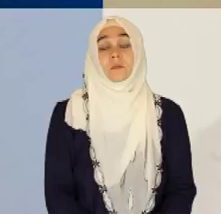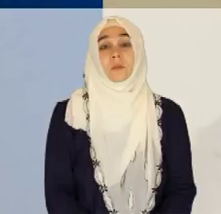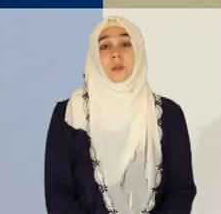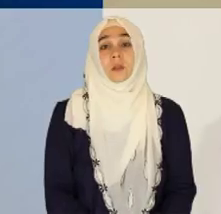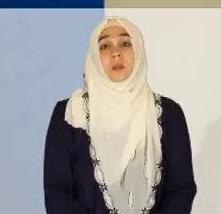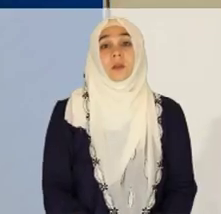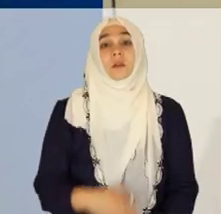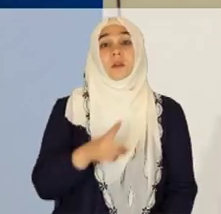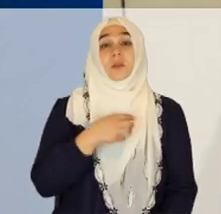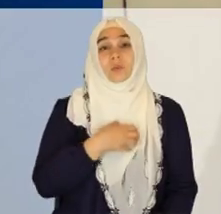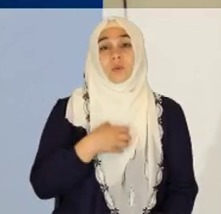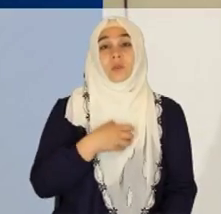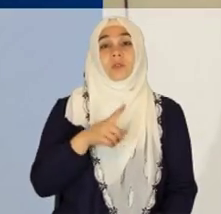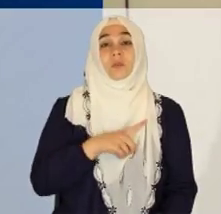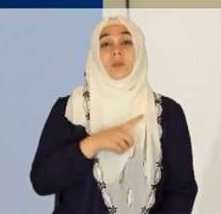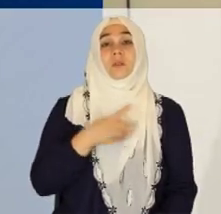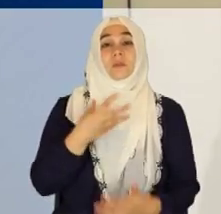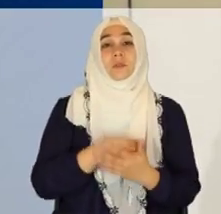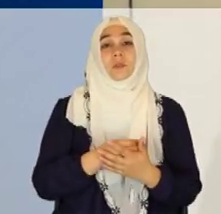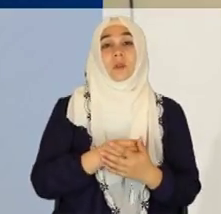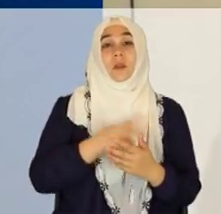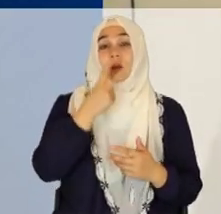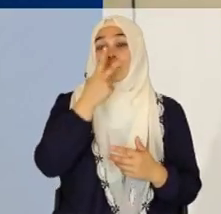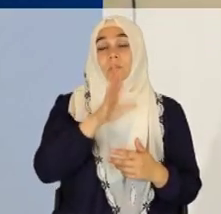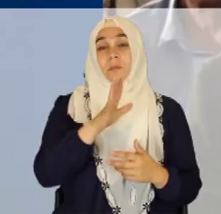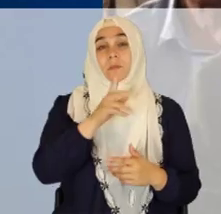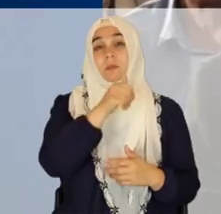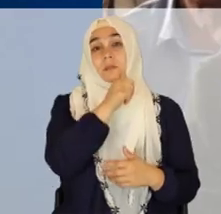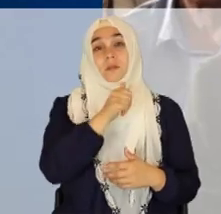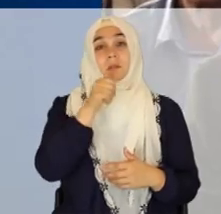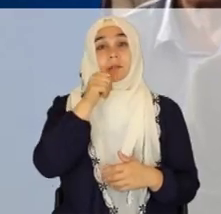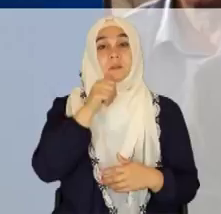Iloji bo'lsa riyodan qochish uchun birovlarga ko'rsatmay berish kerak.